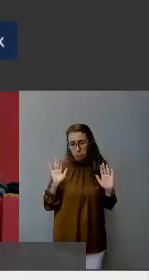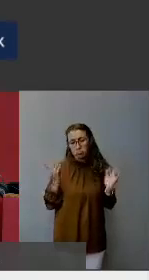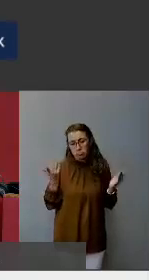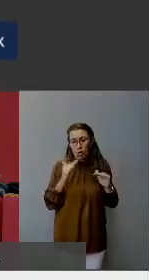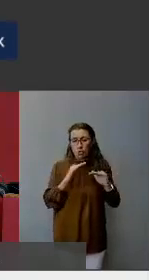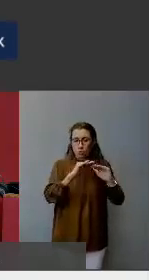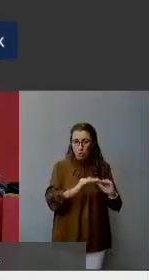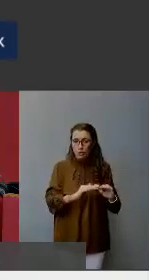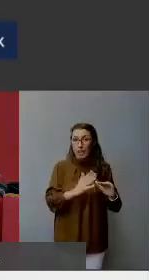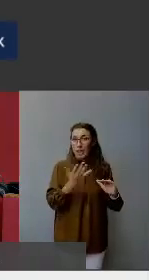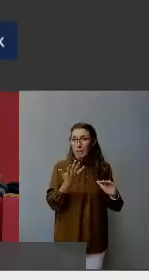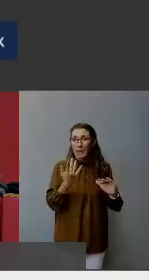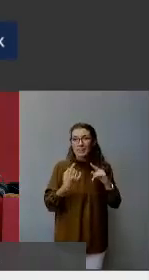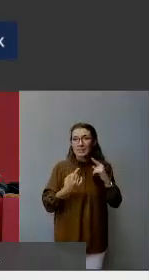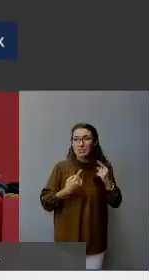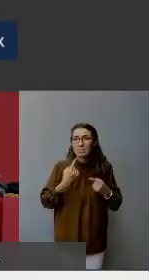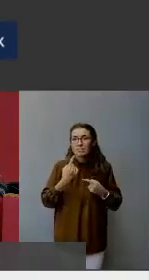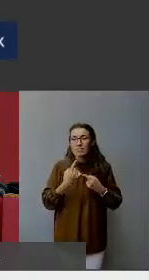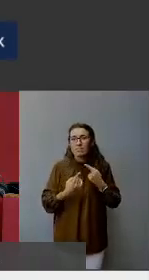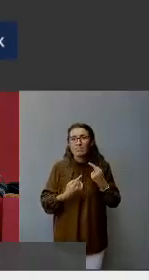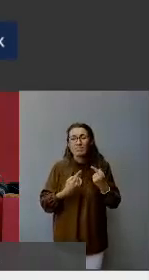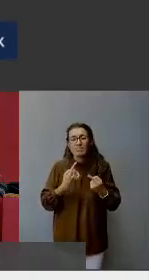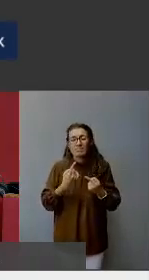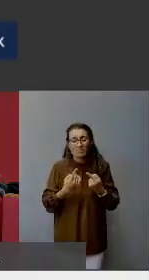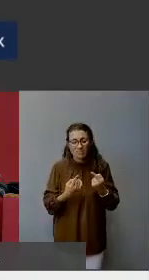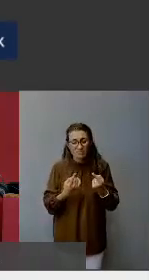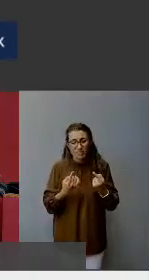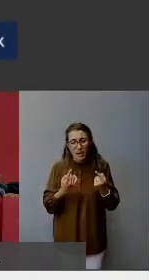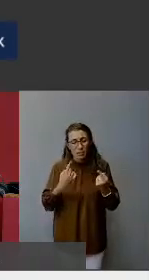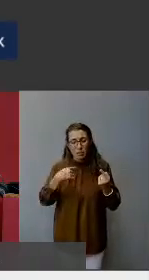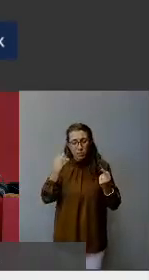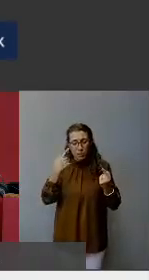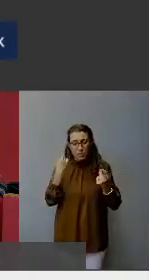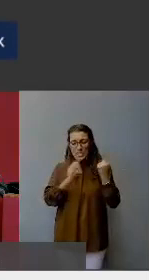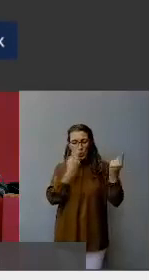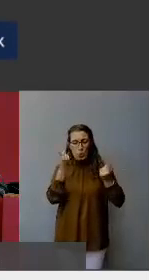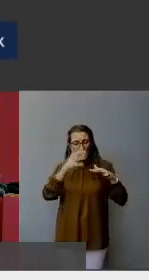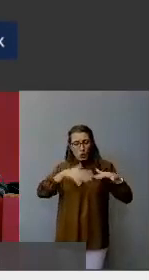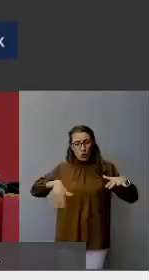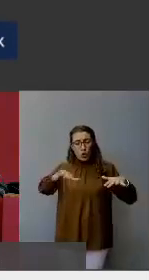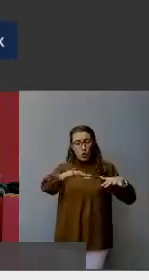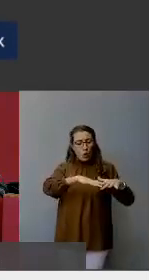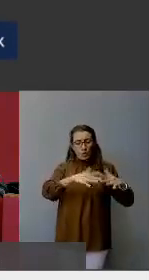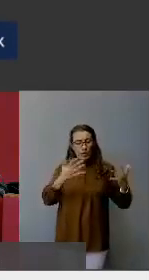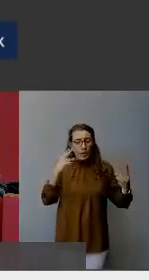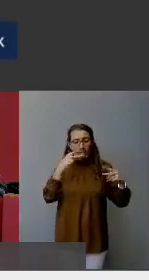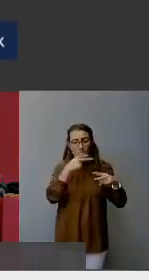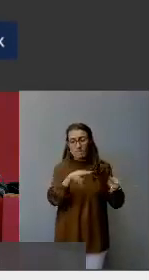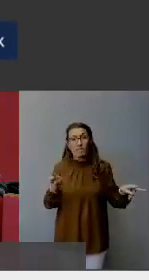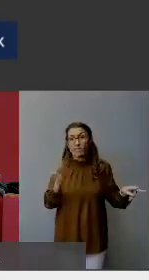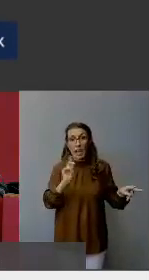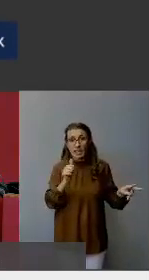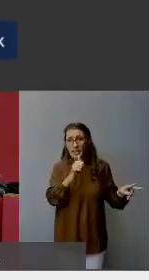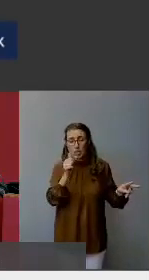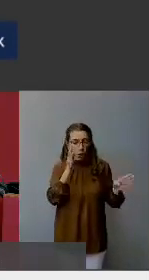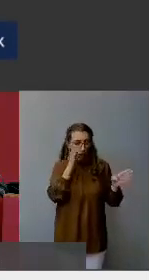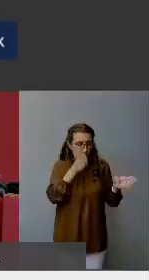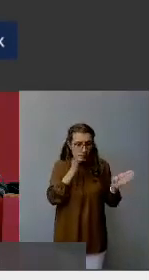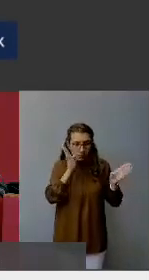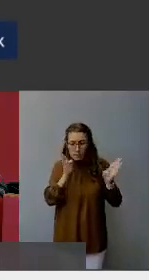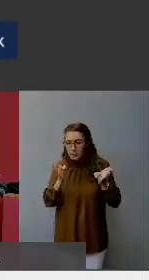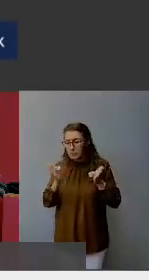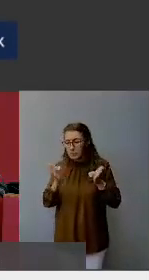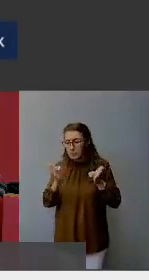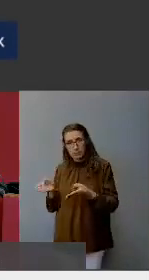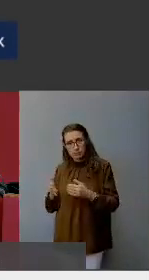però si continua a non vedere con il disegno d'insieme ricordo qui che questa settimana c'è solamente una commissione io ho già chiesto